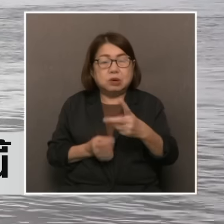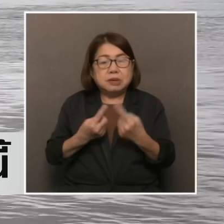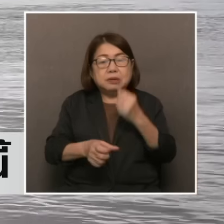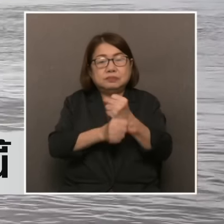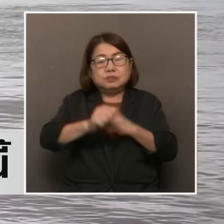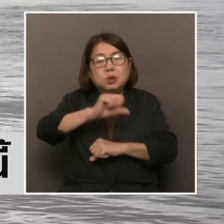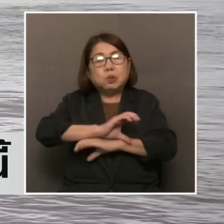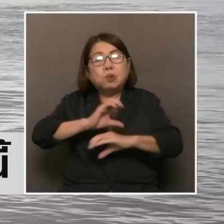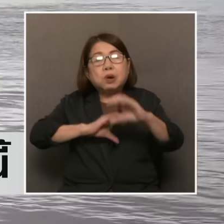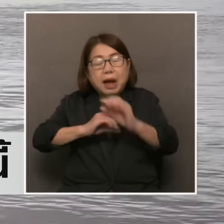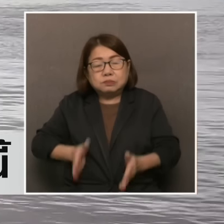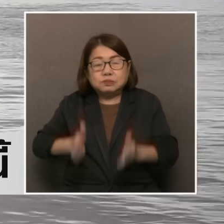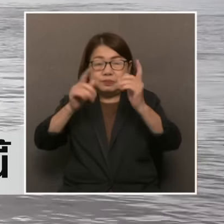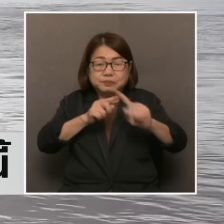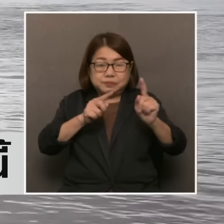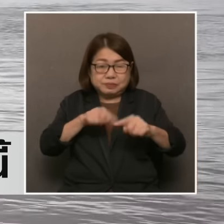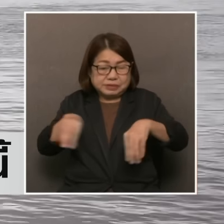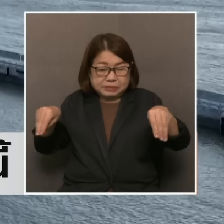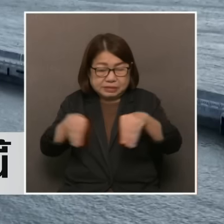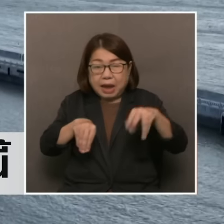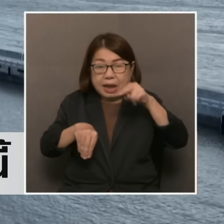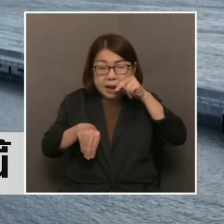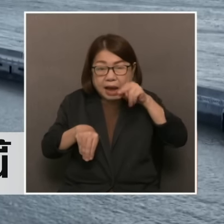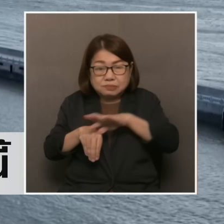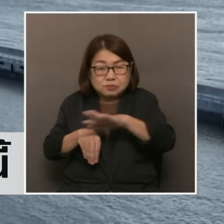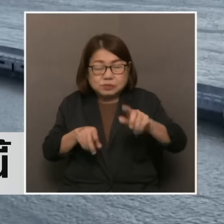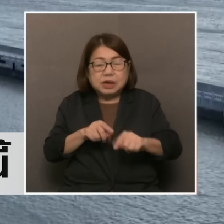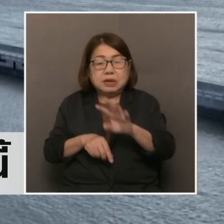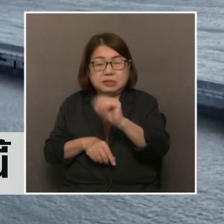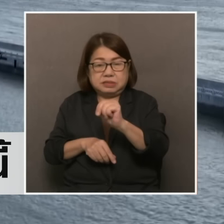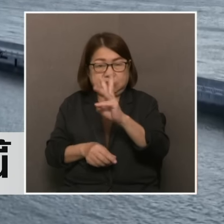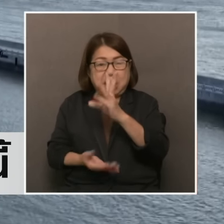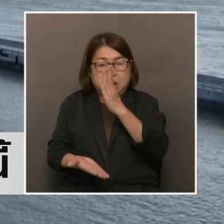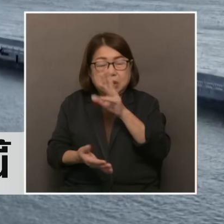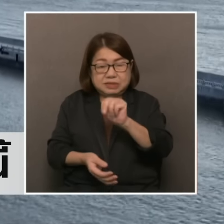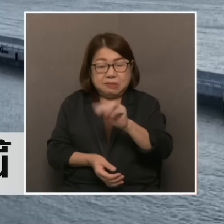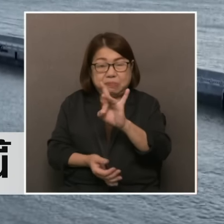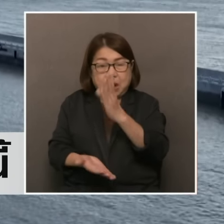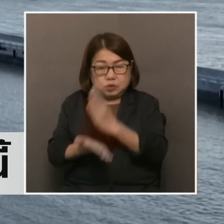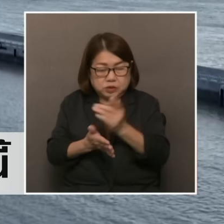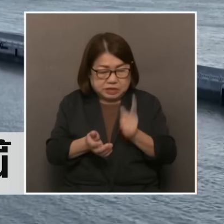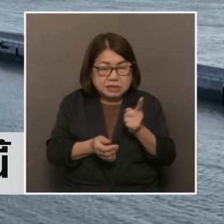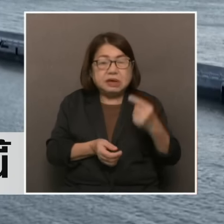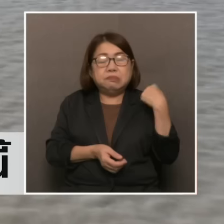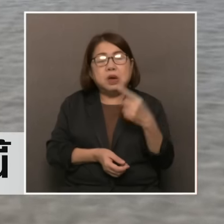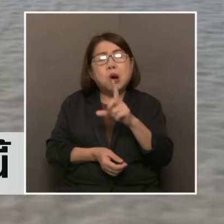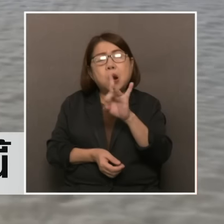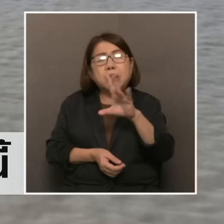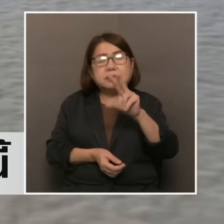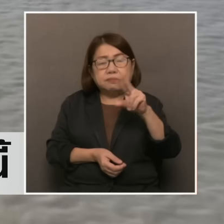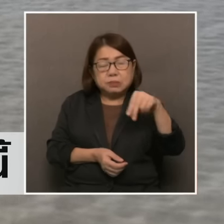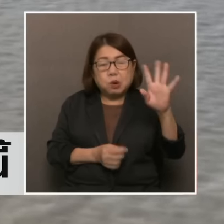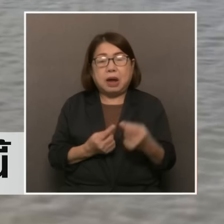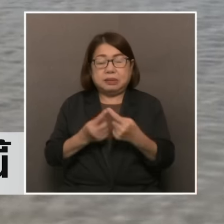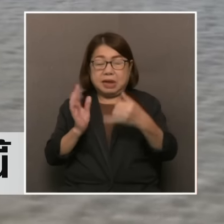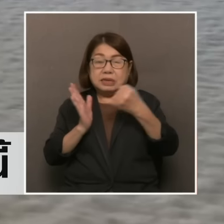งการริมน้ำ 48 โครงการจากทั้งหมด 136 โครงการโวคราวครับส่นมนทนฟูเจียนก็